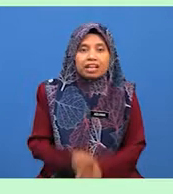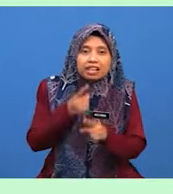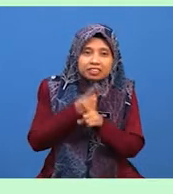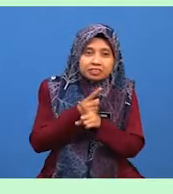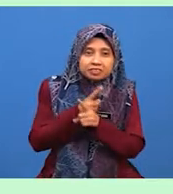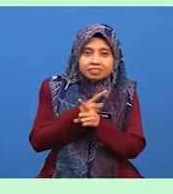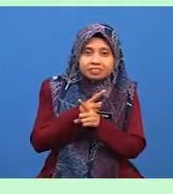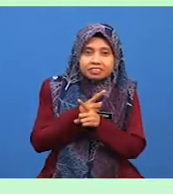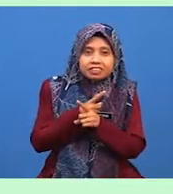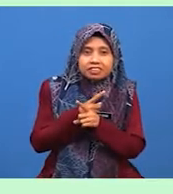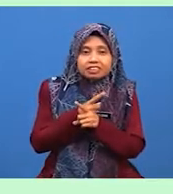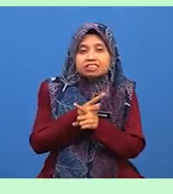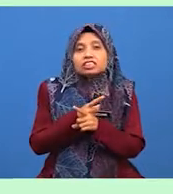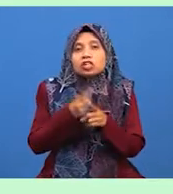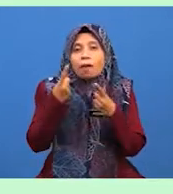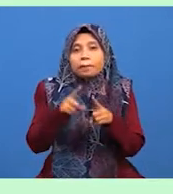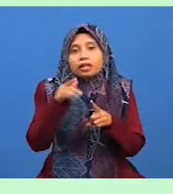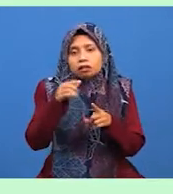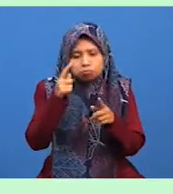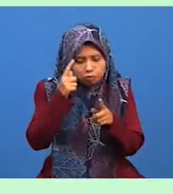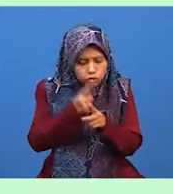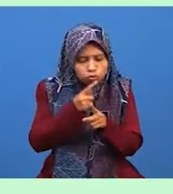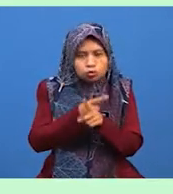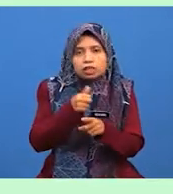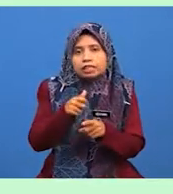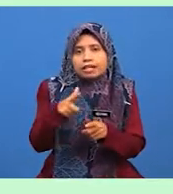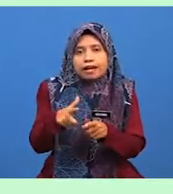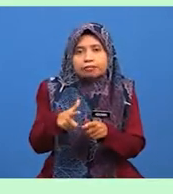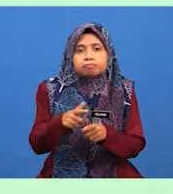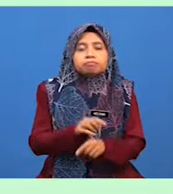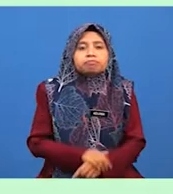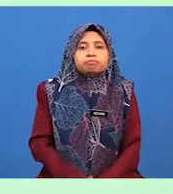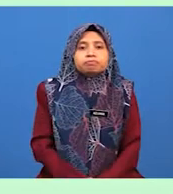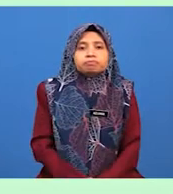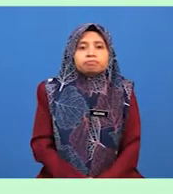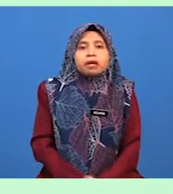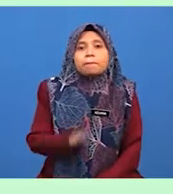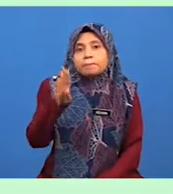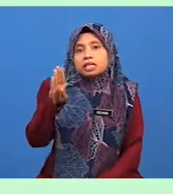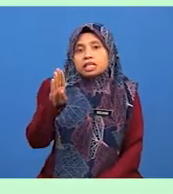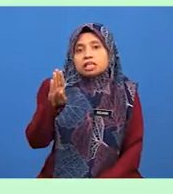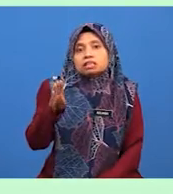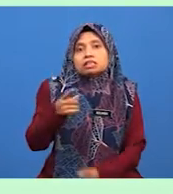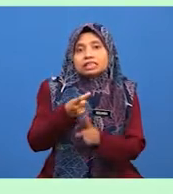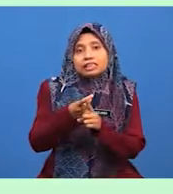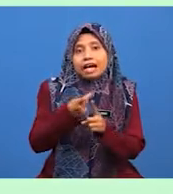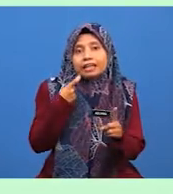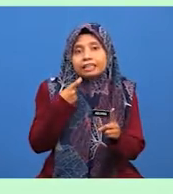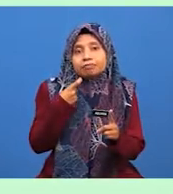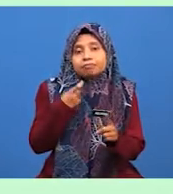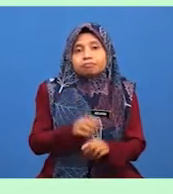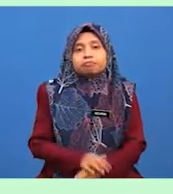Betul murid-murid. Jawapan yang tepat bagi soalan tersebut ialah B, iaitu